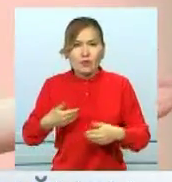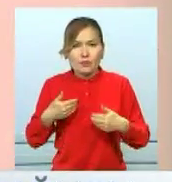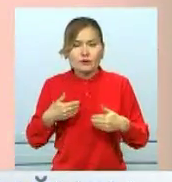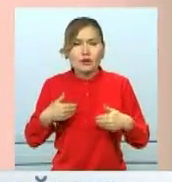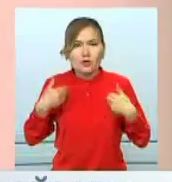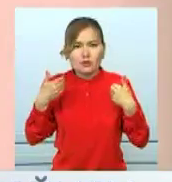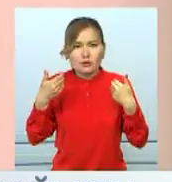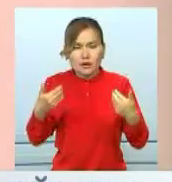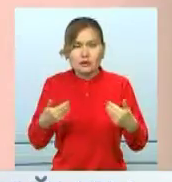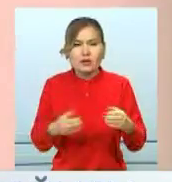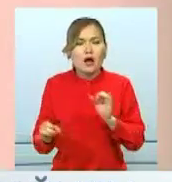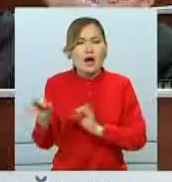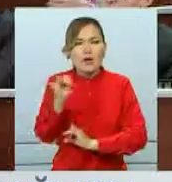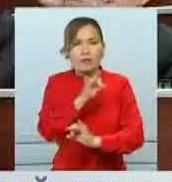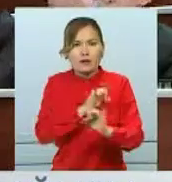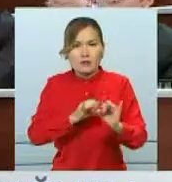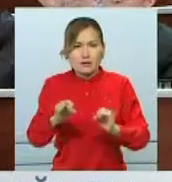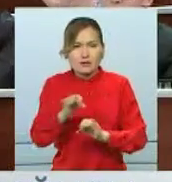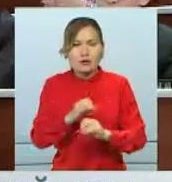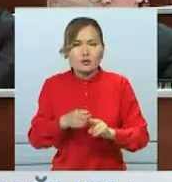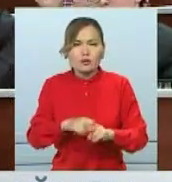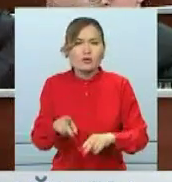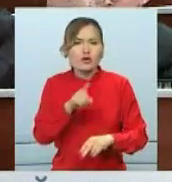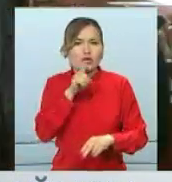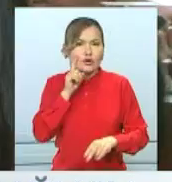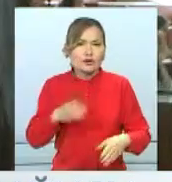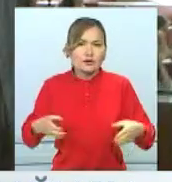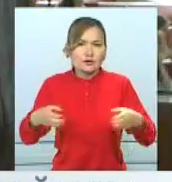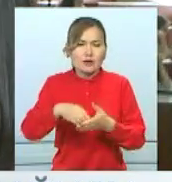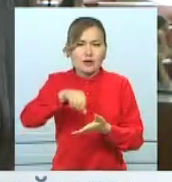олардың ұсыныстарын ортаға салу дейді ұйымдастырушылар.